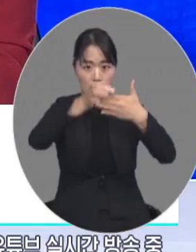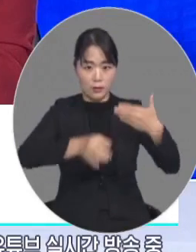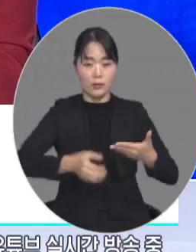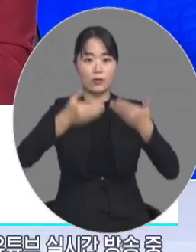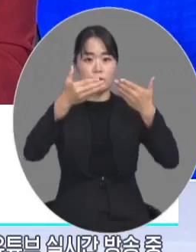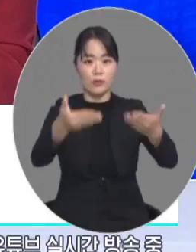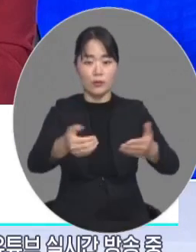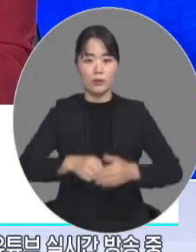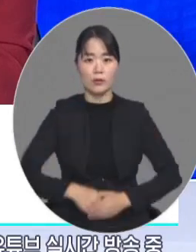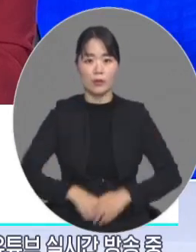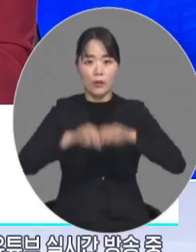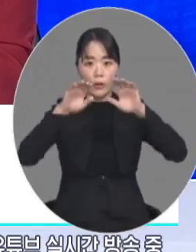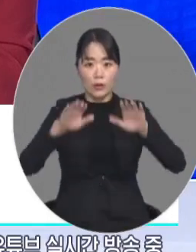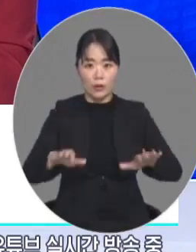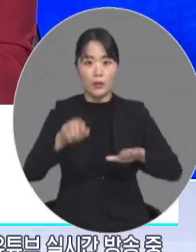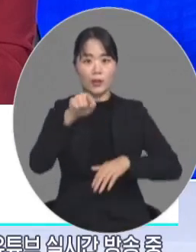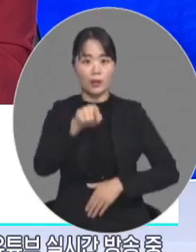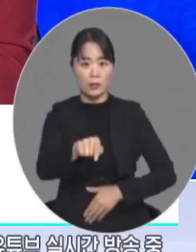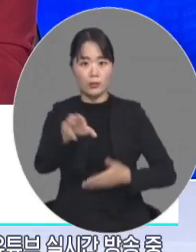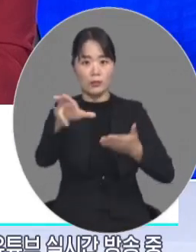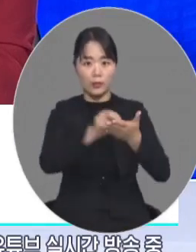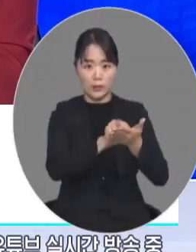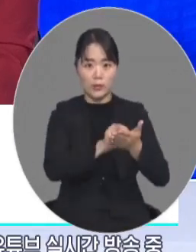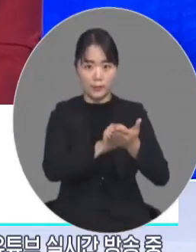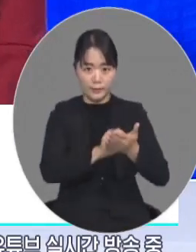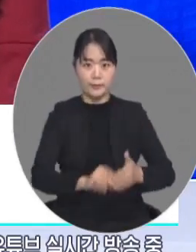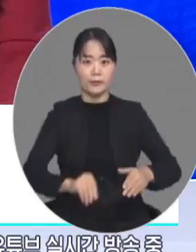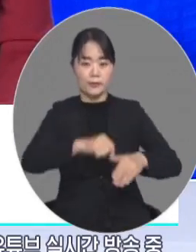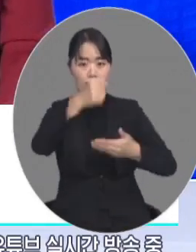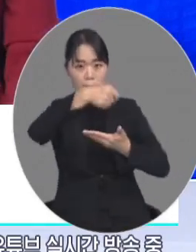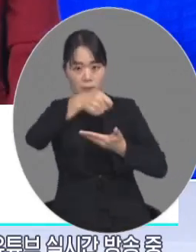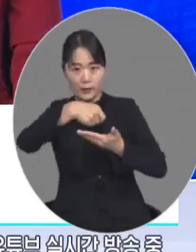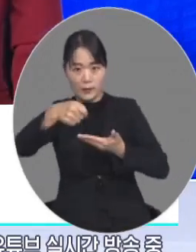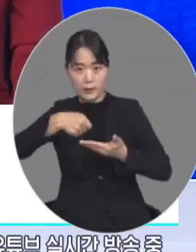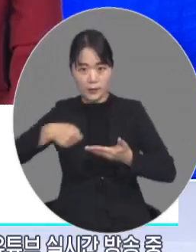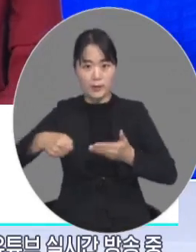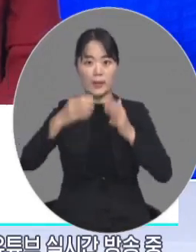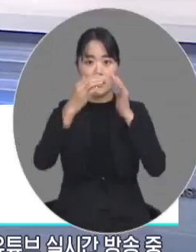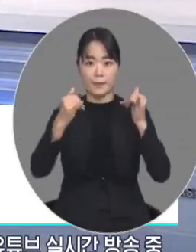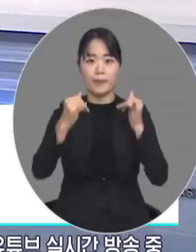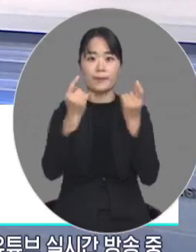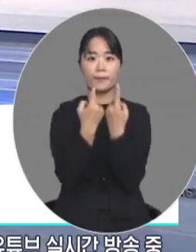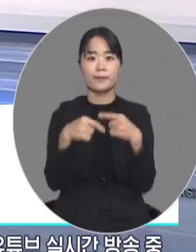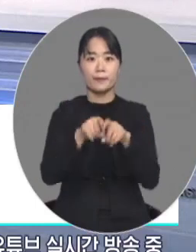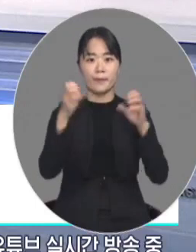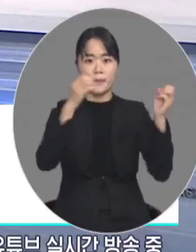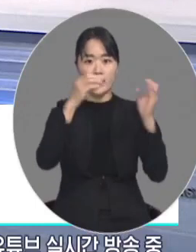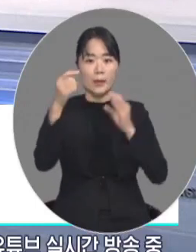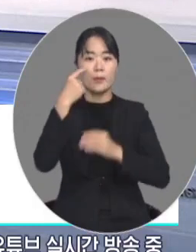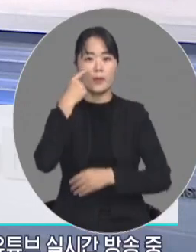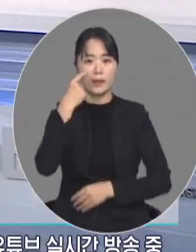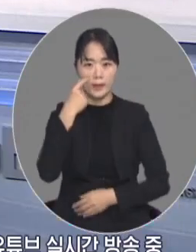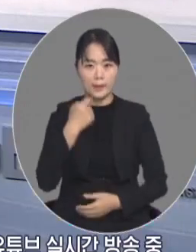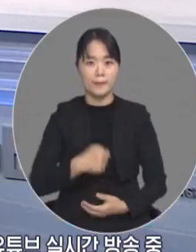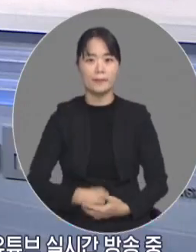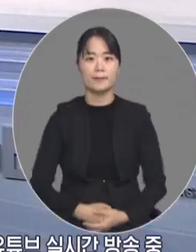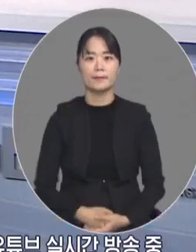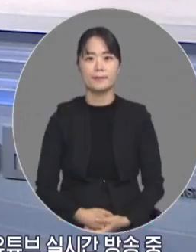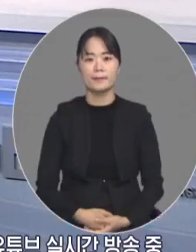자, 오늘은 이 문제를 취재한 기자와 함께 이야기를 좀 더 나눠보도록 하겠습니다. 배윤주 기자 나와 있어요.